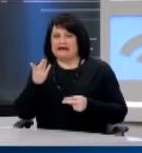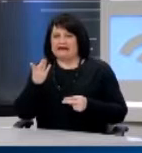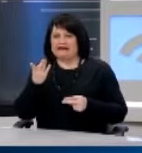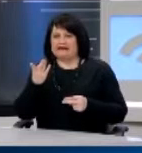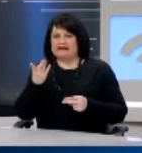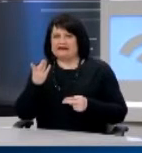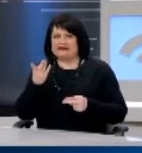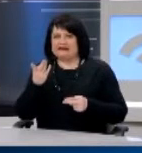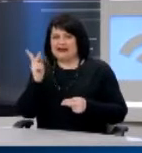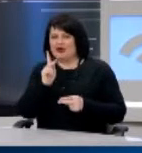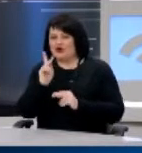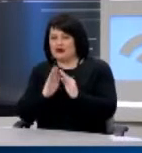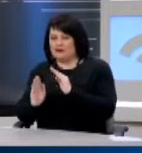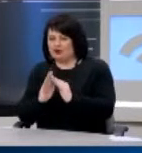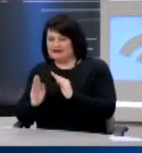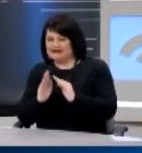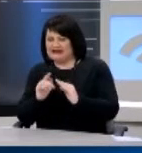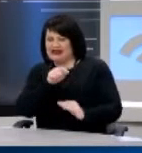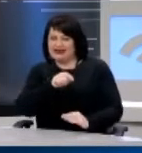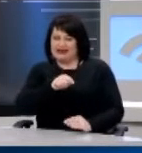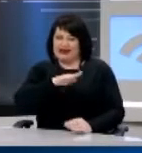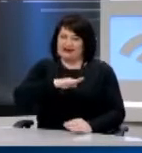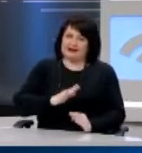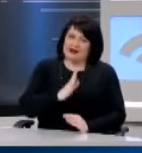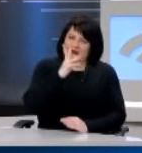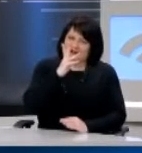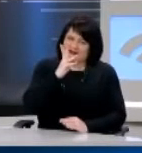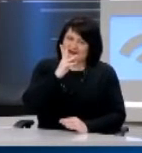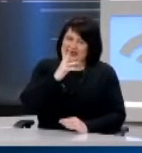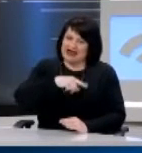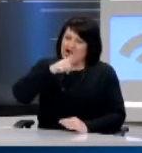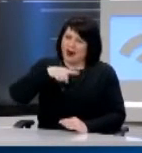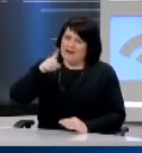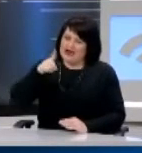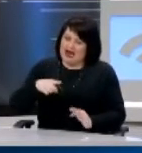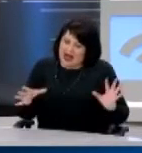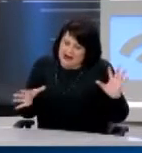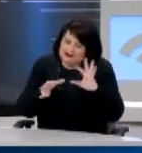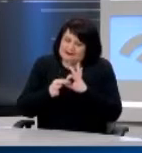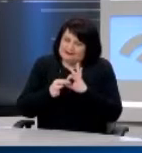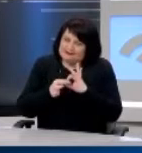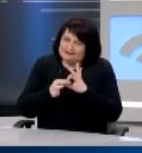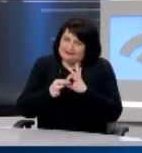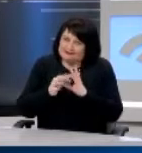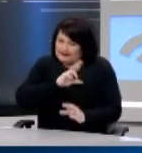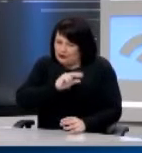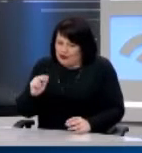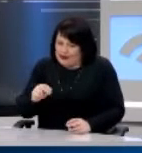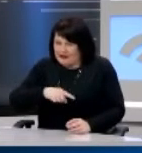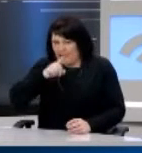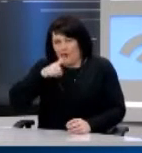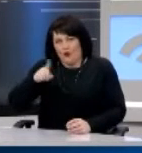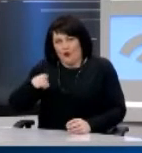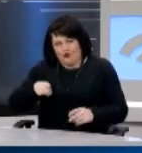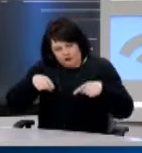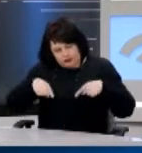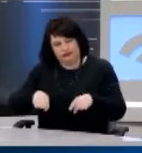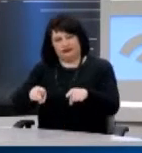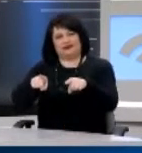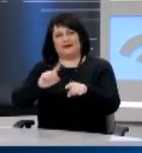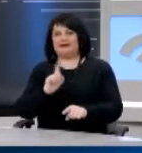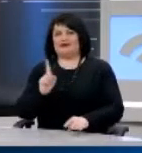είναι γραμμική συνάρτηση οι ρυθμοί της ανάπτυξης με το επίπεδο της κοινωνικής συνοχής που μπορεί να δημιουργήσει συνθήκες ανατροπής